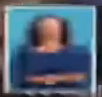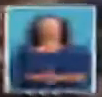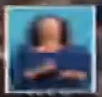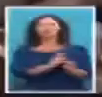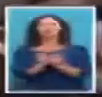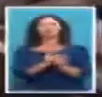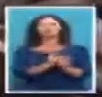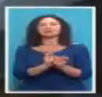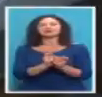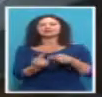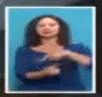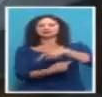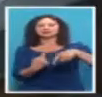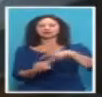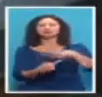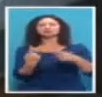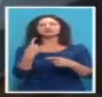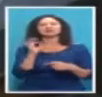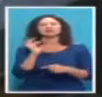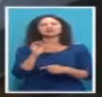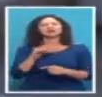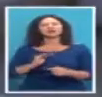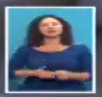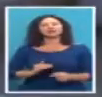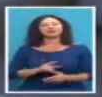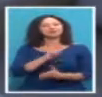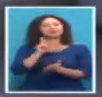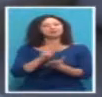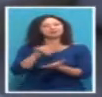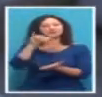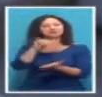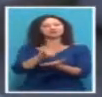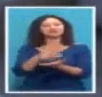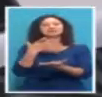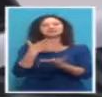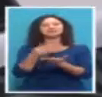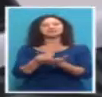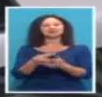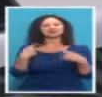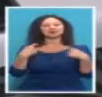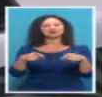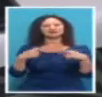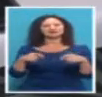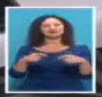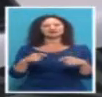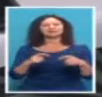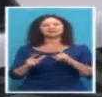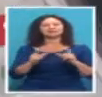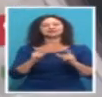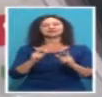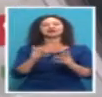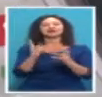Борьба с теневым оборотом. С 1 октября предприниматели обязаны устанавливать в своих торговых точках контрольно-кассовые машины